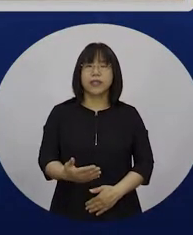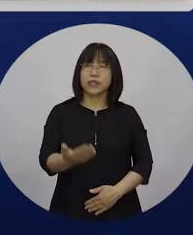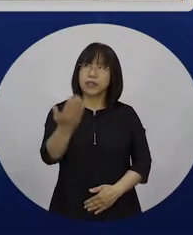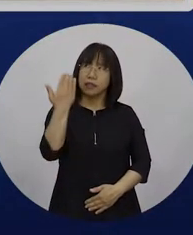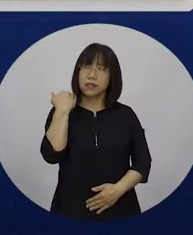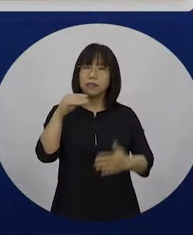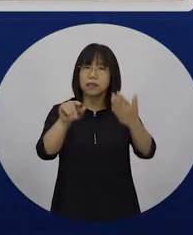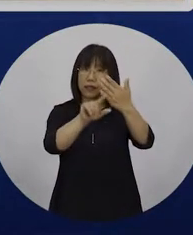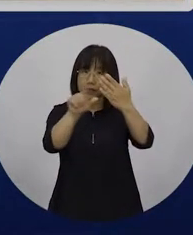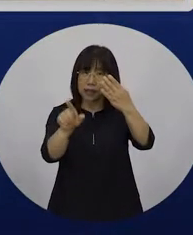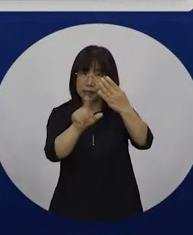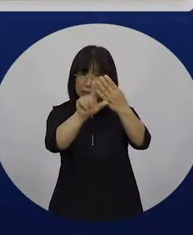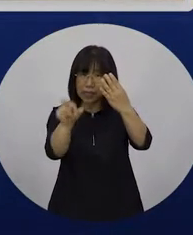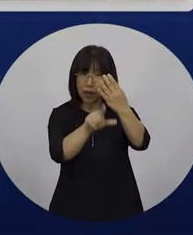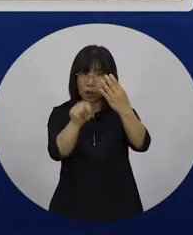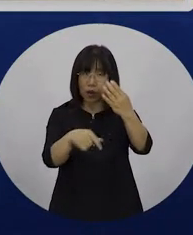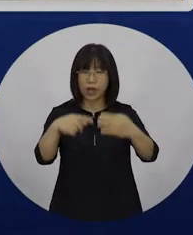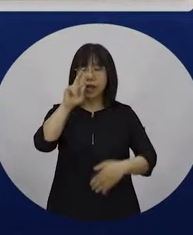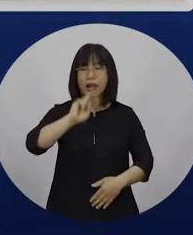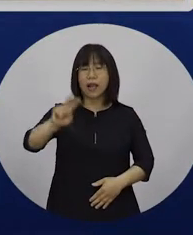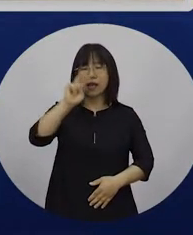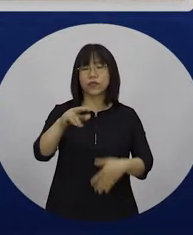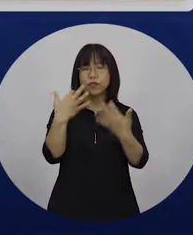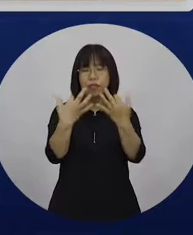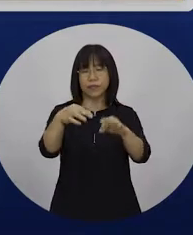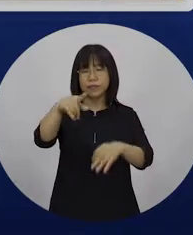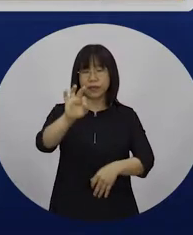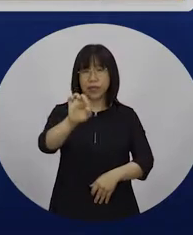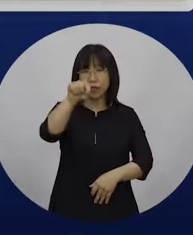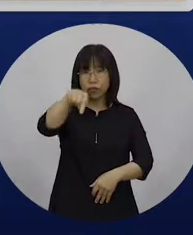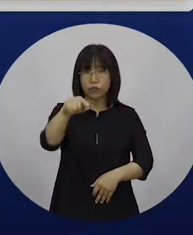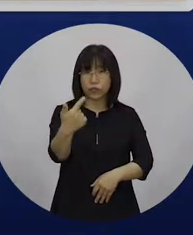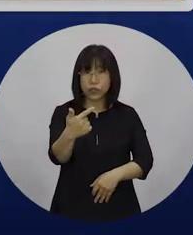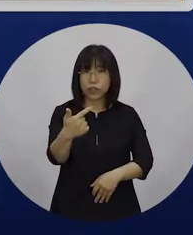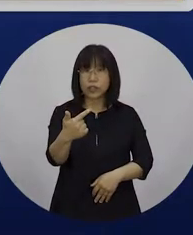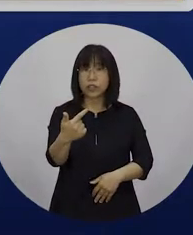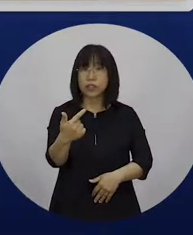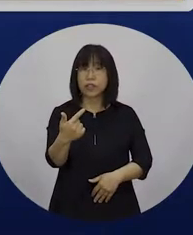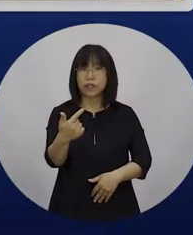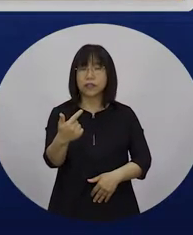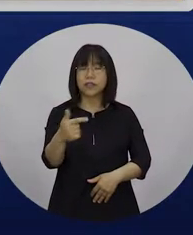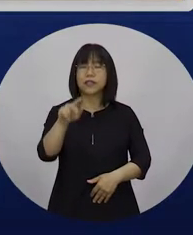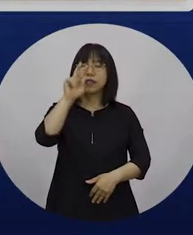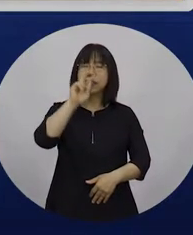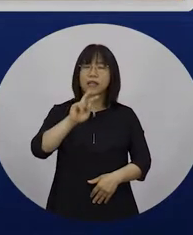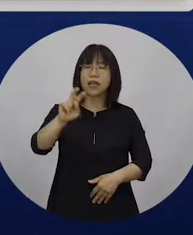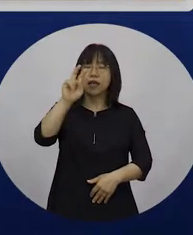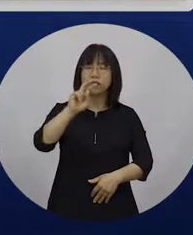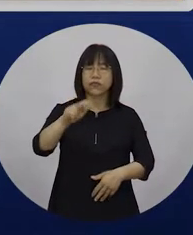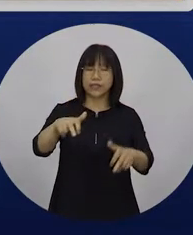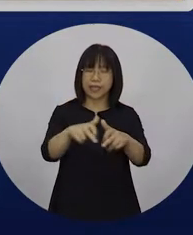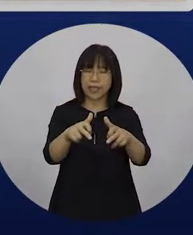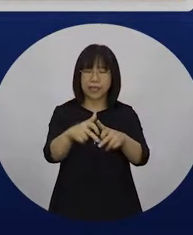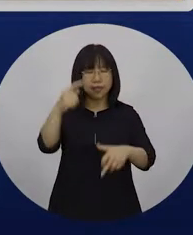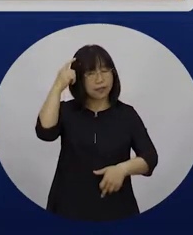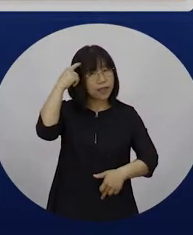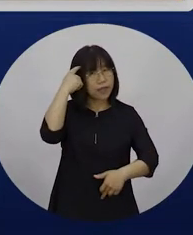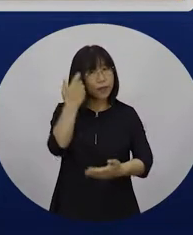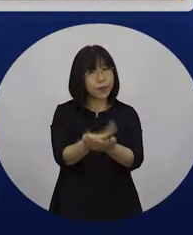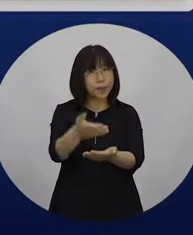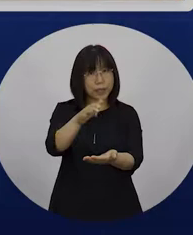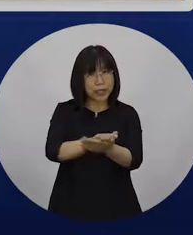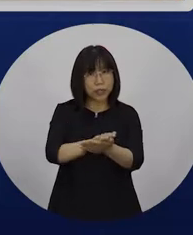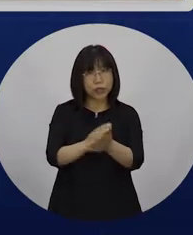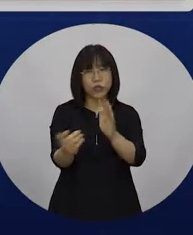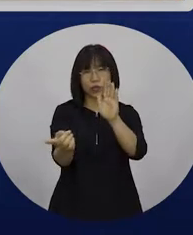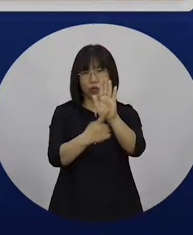지난 4월 가수 김장훈과 함께하는 온라인 장애인식 개선 교육 소식을 강서뉴스 시간을 통해 전해드린